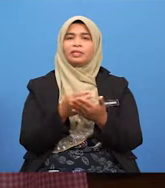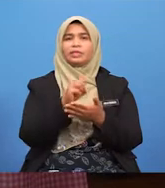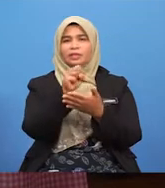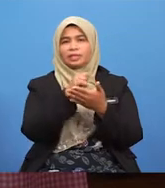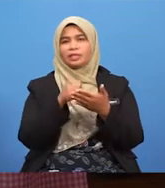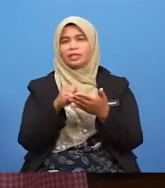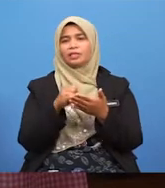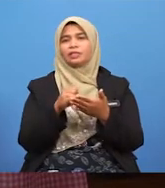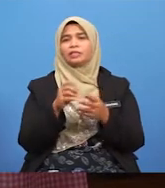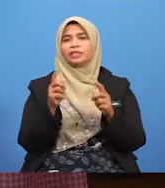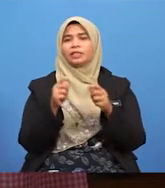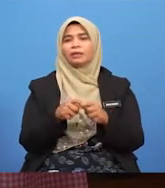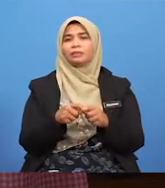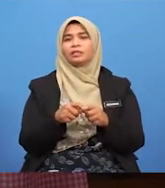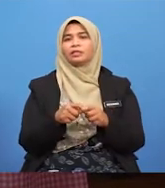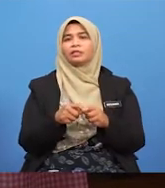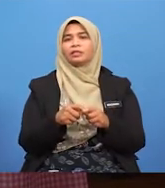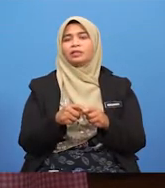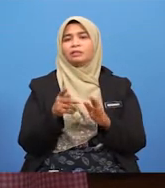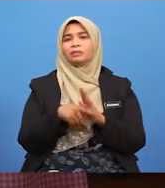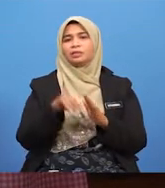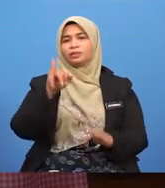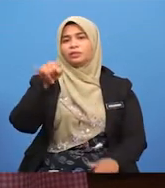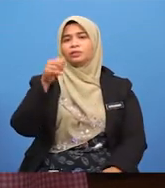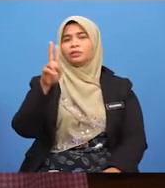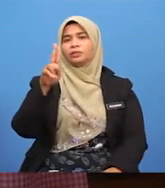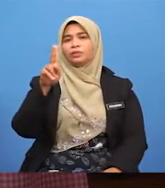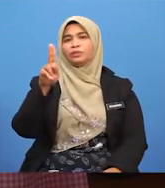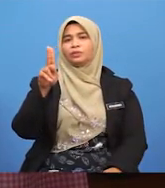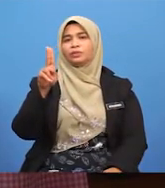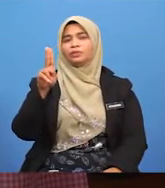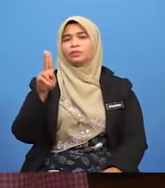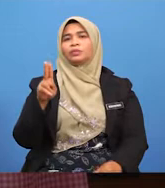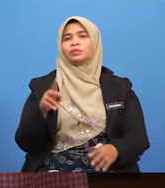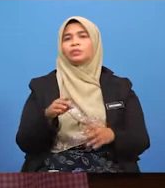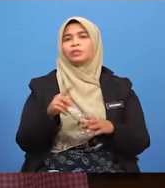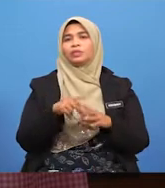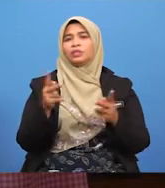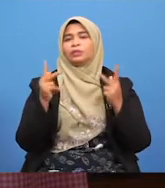size.co tepay penjuru kocek dikukuhkan